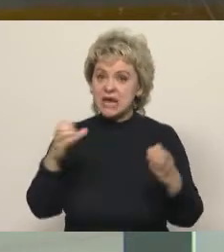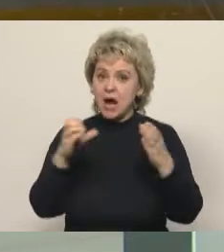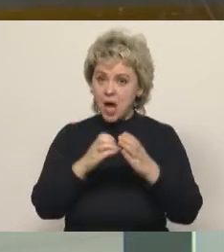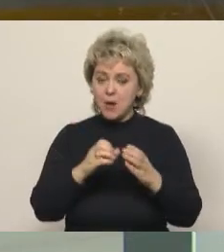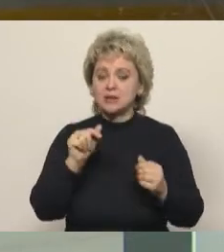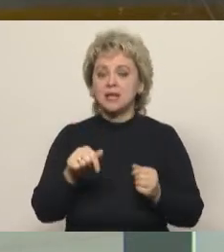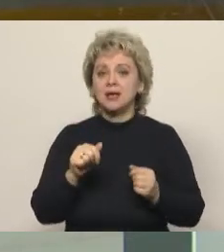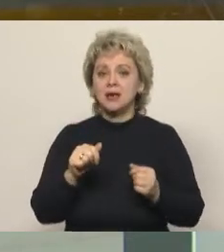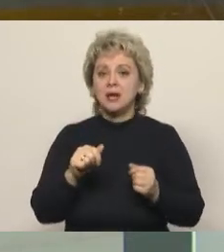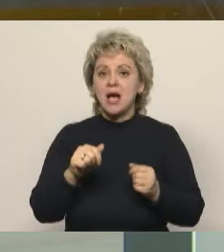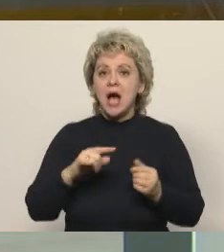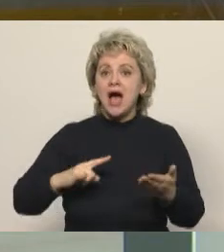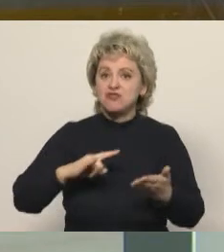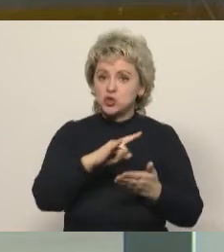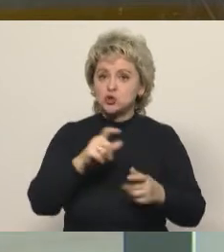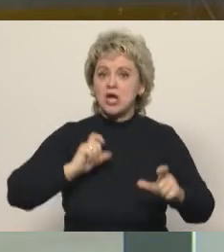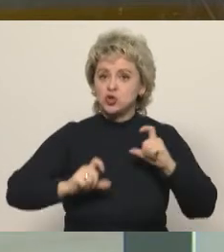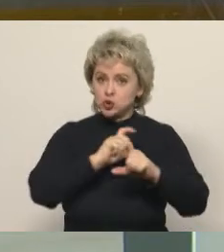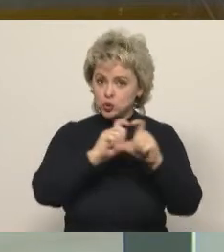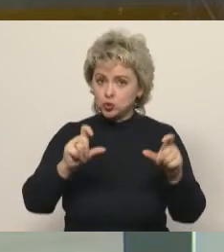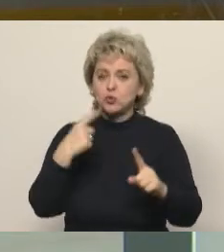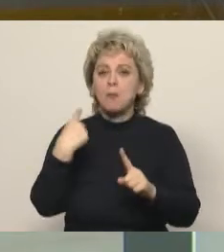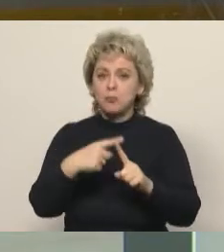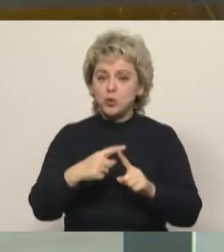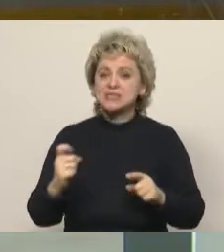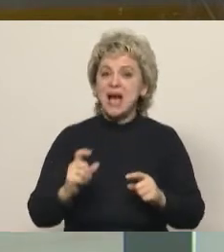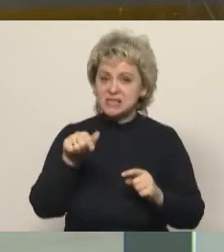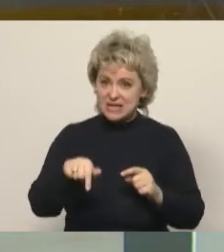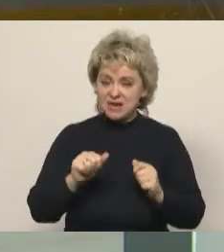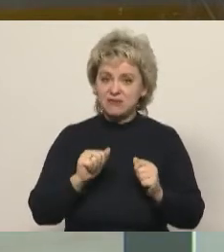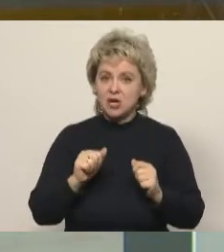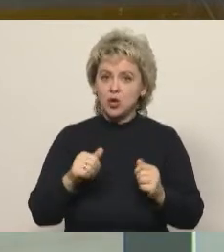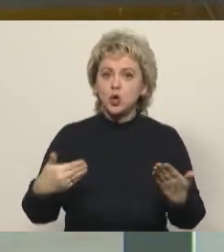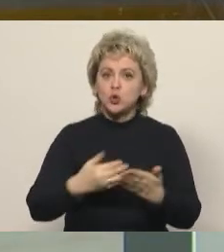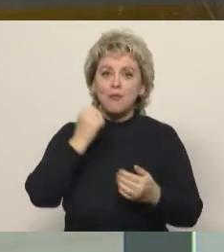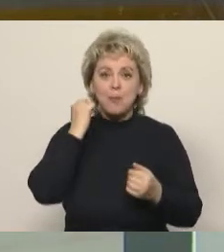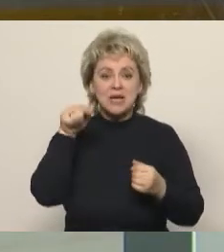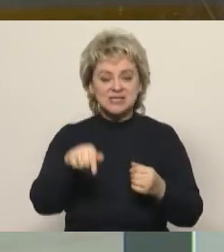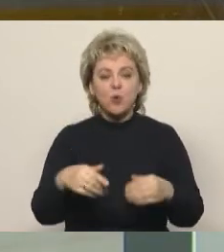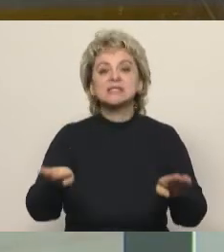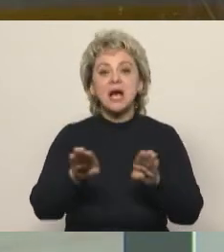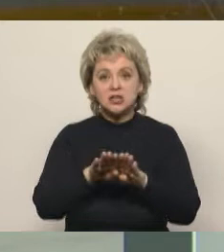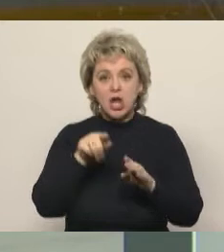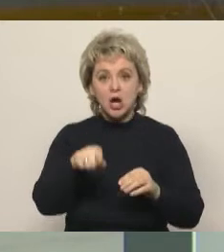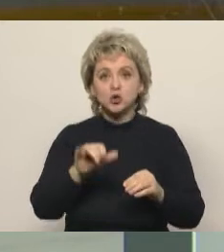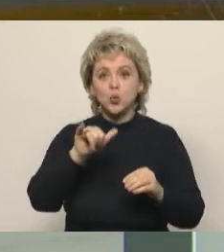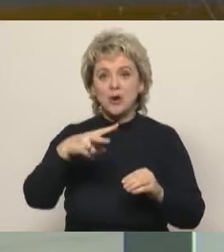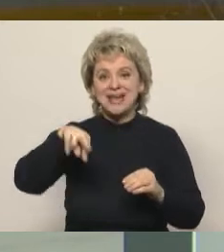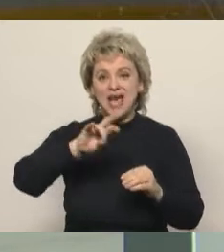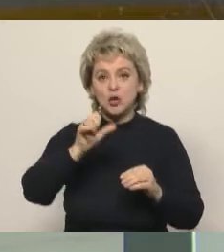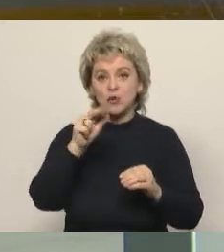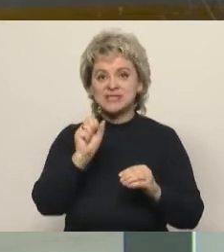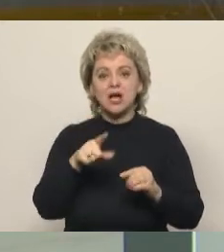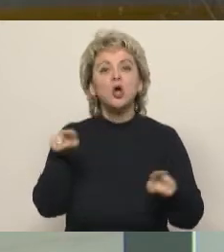команда авиационного института. Плюс хозяева Новомосковск. Ну, также и Ульяновск.